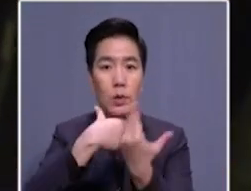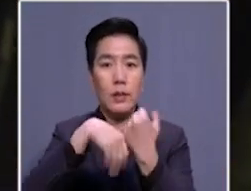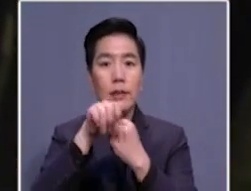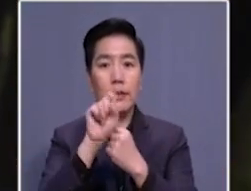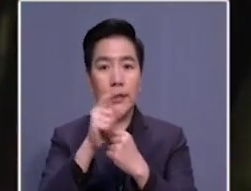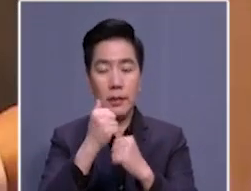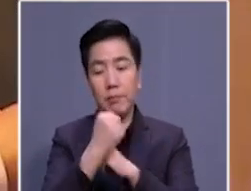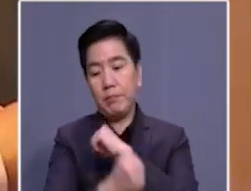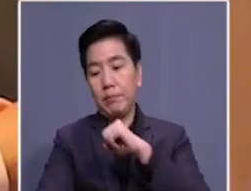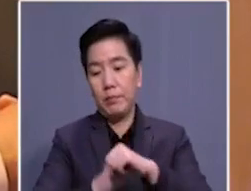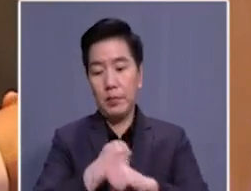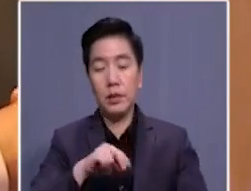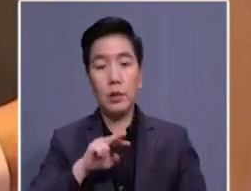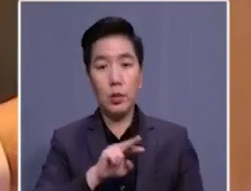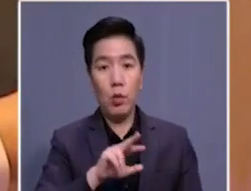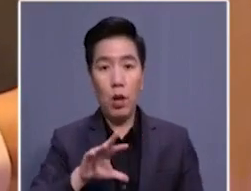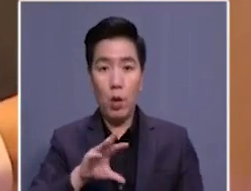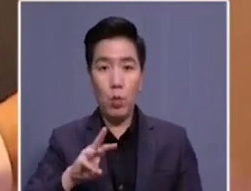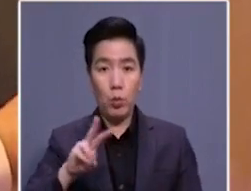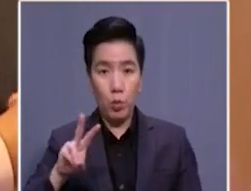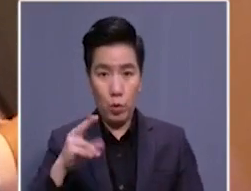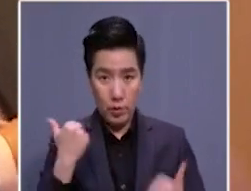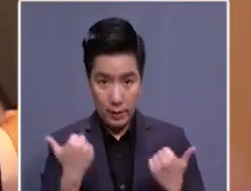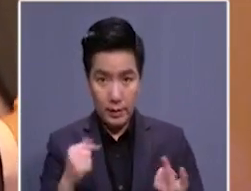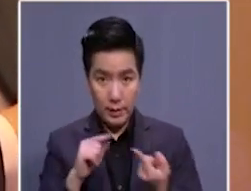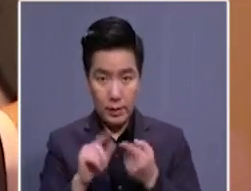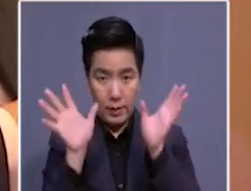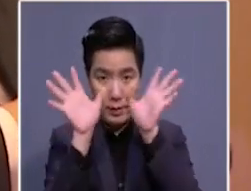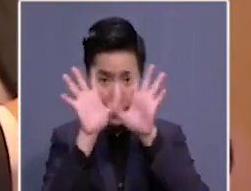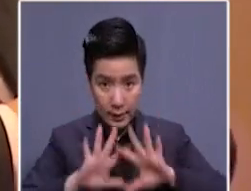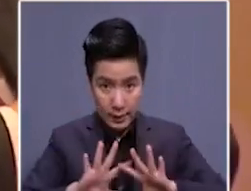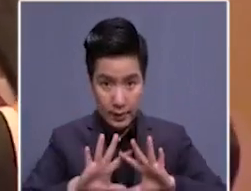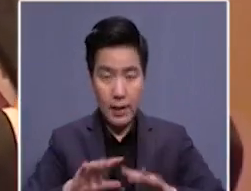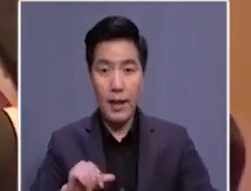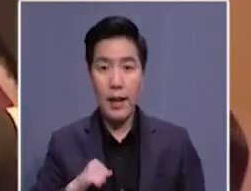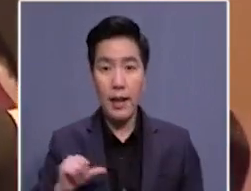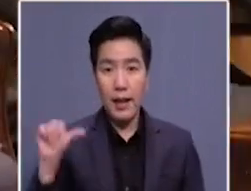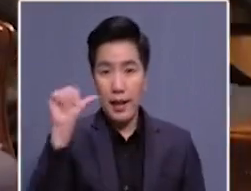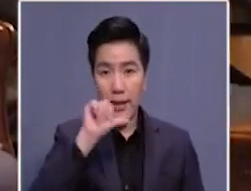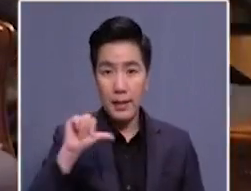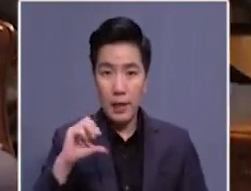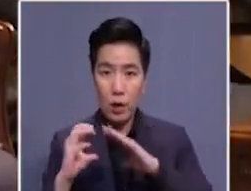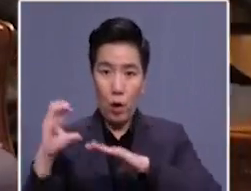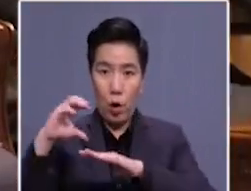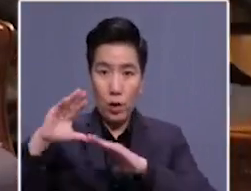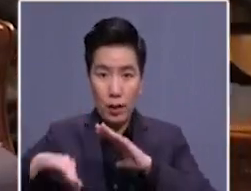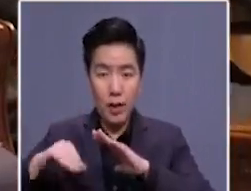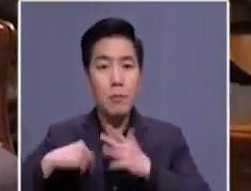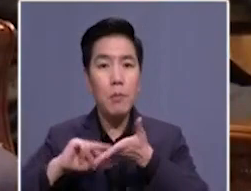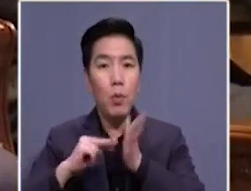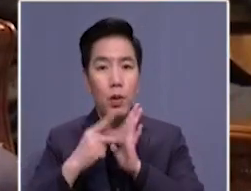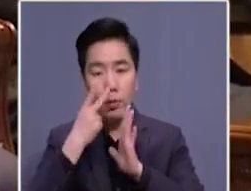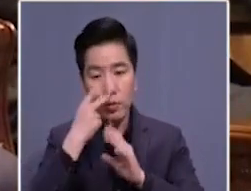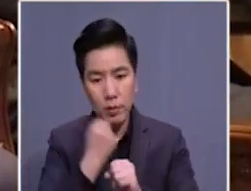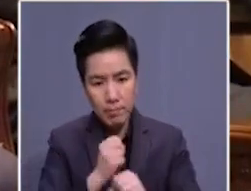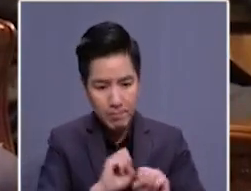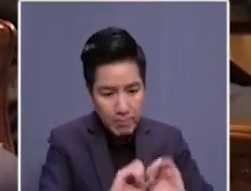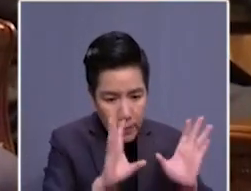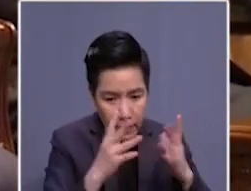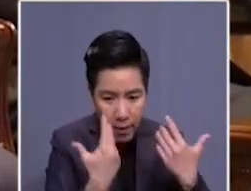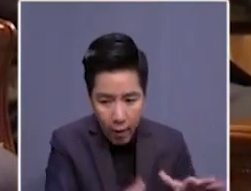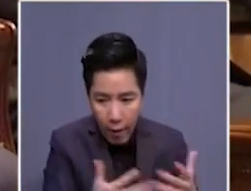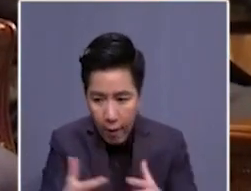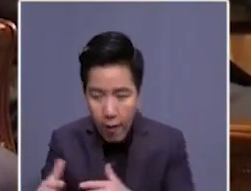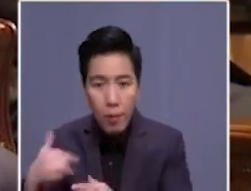ฐกิจและตลอดปี2562ที่ผ่านมาอาเซียนและเอเชียตะวันออกเฉียงใต้ได้ร่วมทำงานที่เป็นรูปธรรมหลายประการ